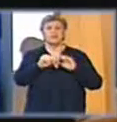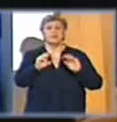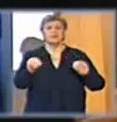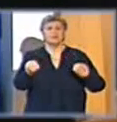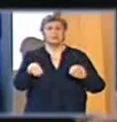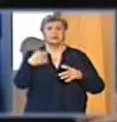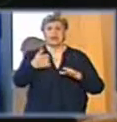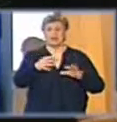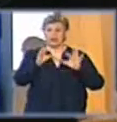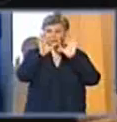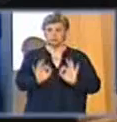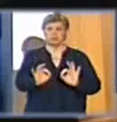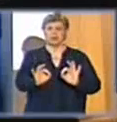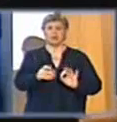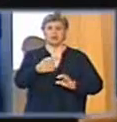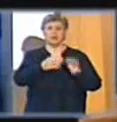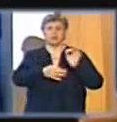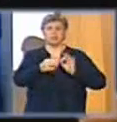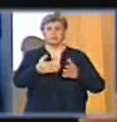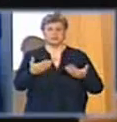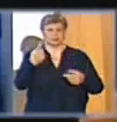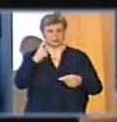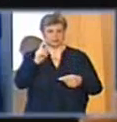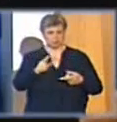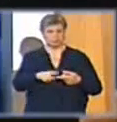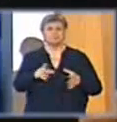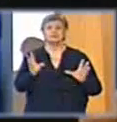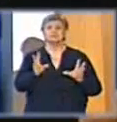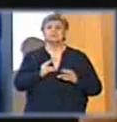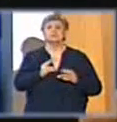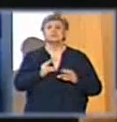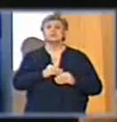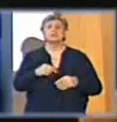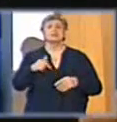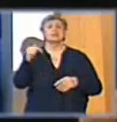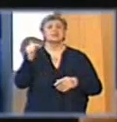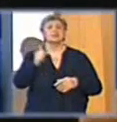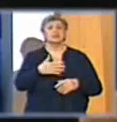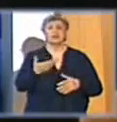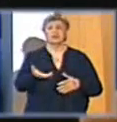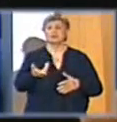επίσημα κάποια πλευρά. Παράδειγμα, το θέμα της διάταξης για την ασυλία των μελών του Υπερταμείου έχει τεθεί.